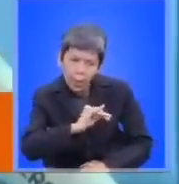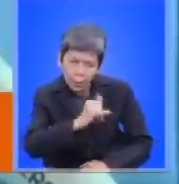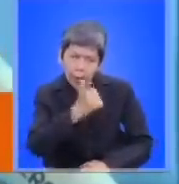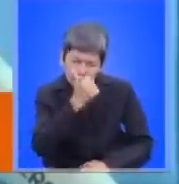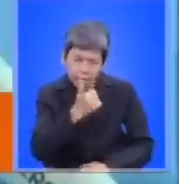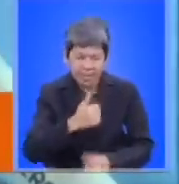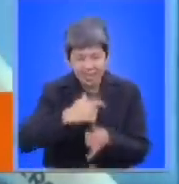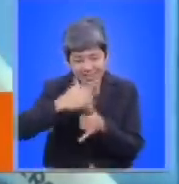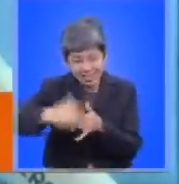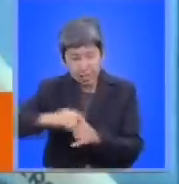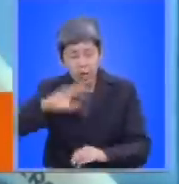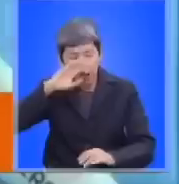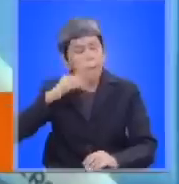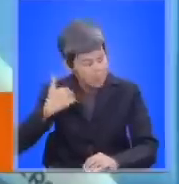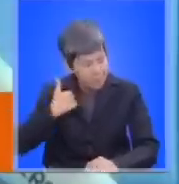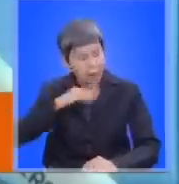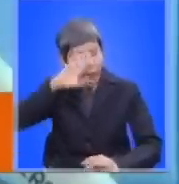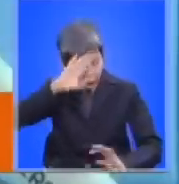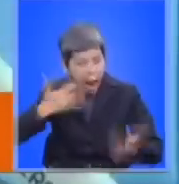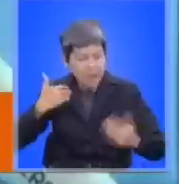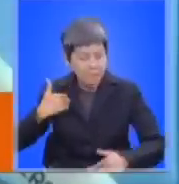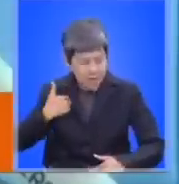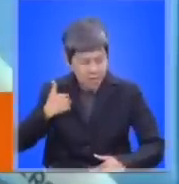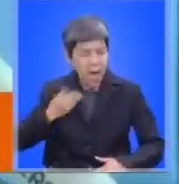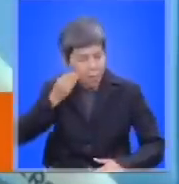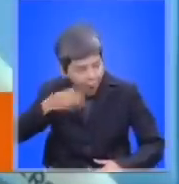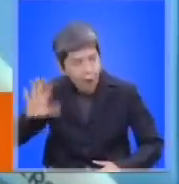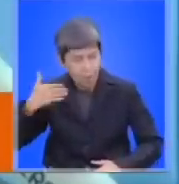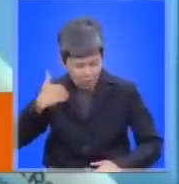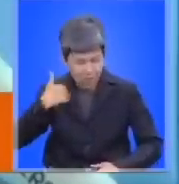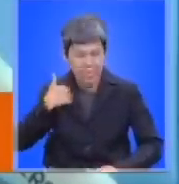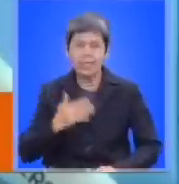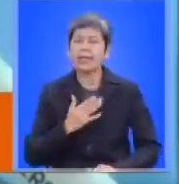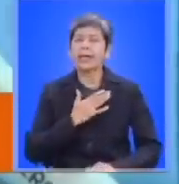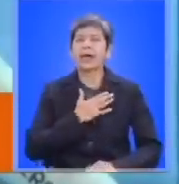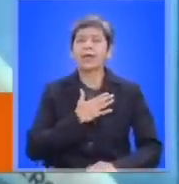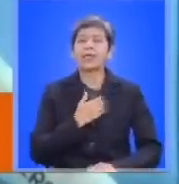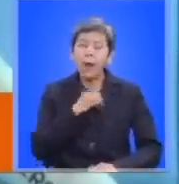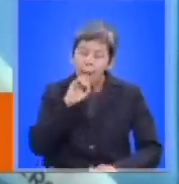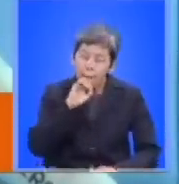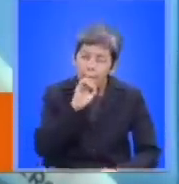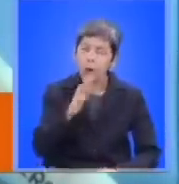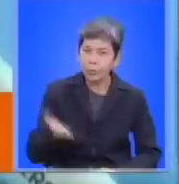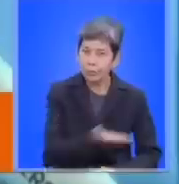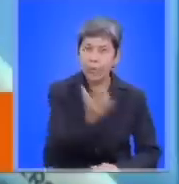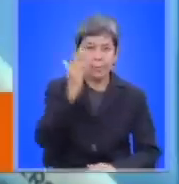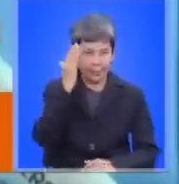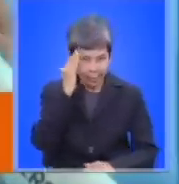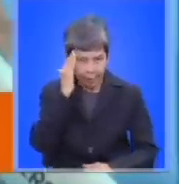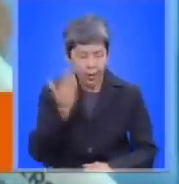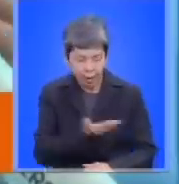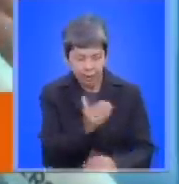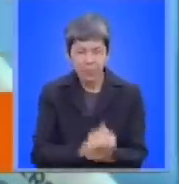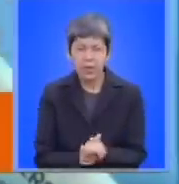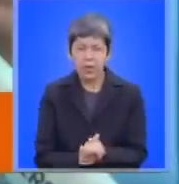ายหายป่วยกลับบ้านนะครับตรงนี้เป็นสิ่งที่อยากจะให้ทุกท่านได้รับทราบด้วยค